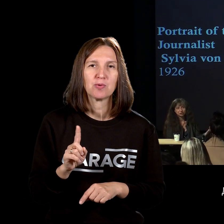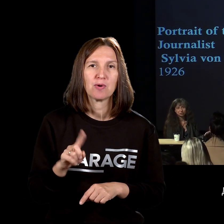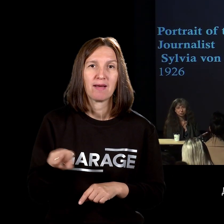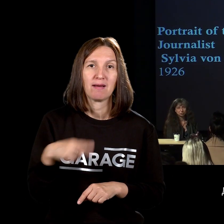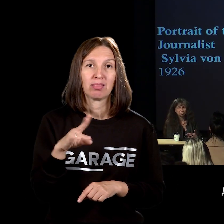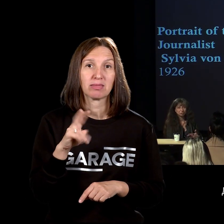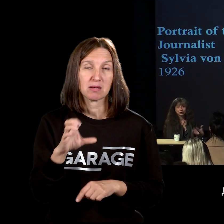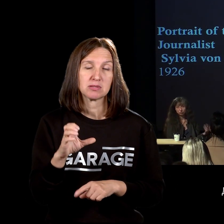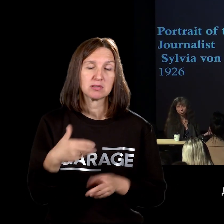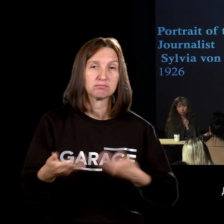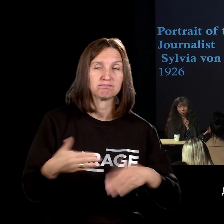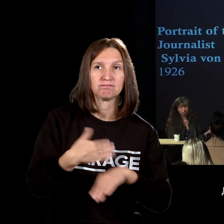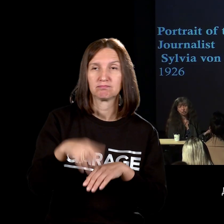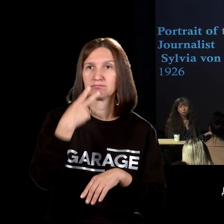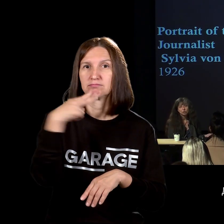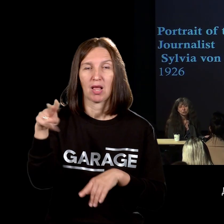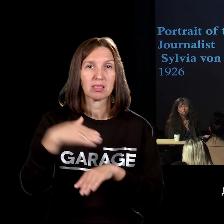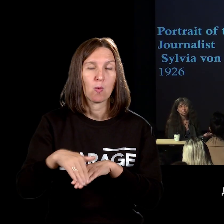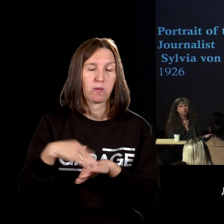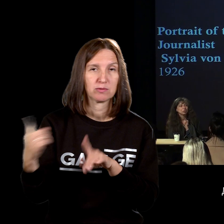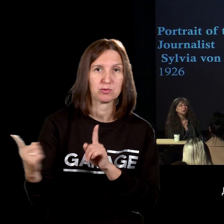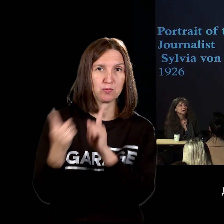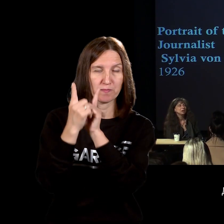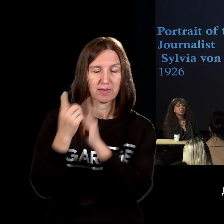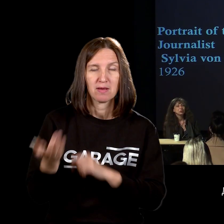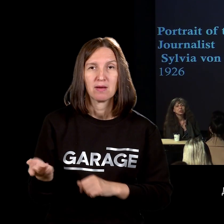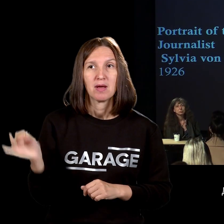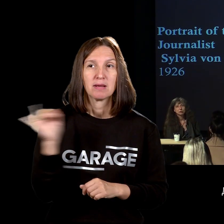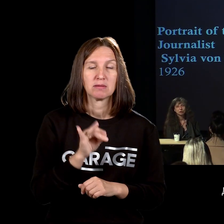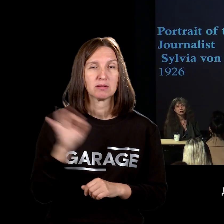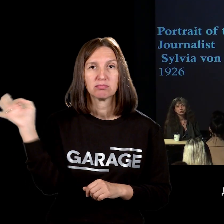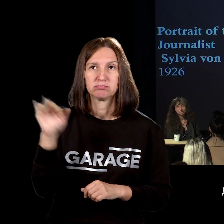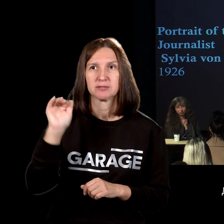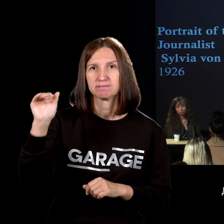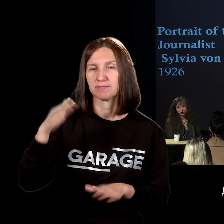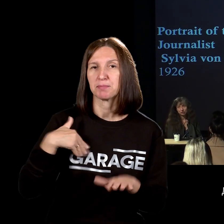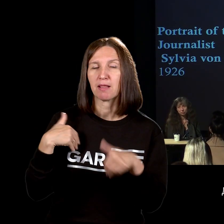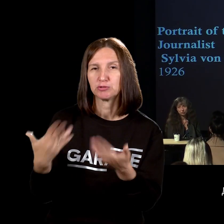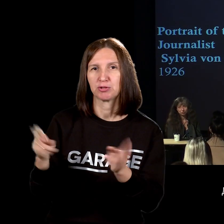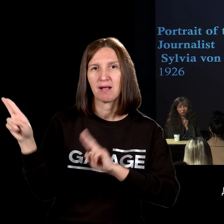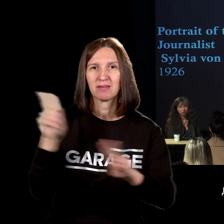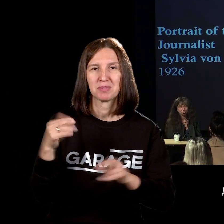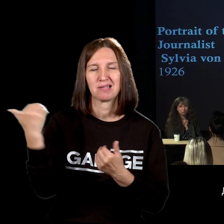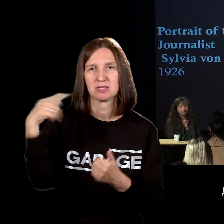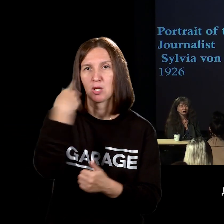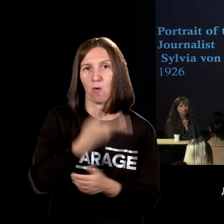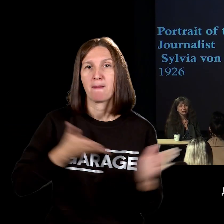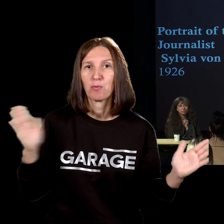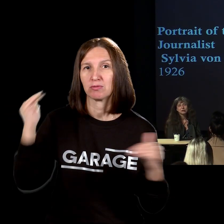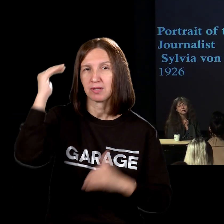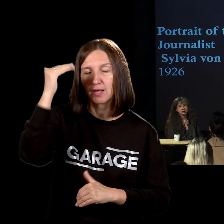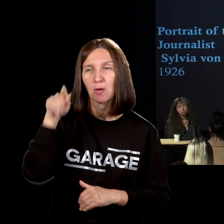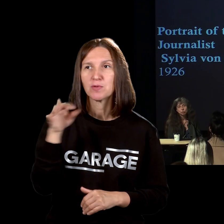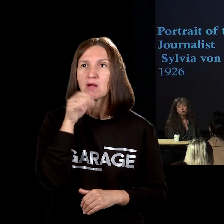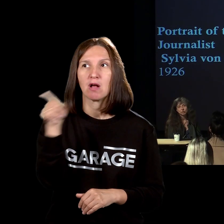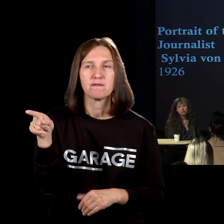Дикс увидел эту даму на улице, чуть ли не на улице, и немедленно ей предложил написать ее портрет, потому что сказал, что